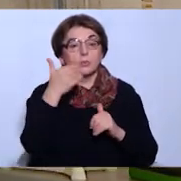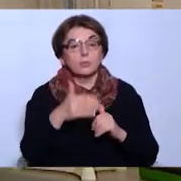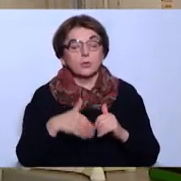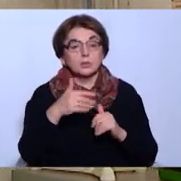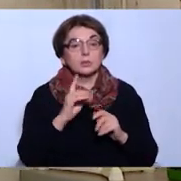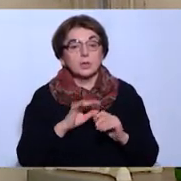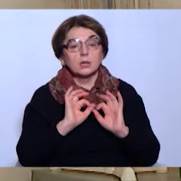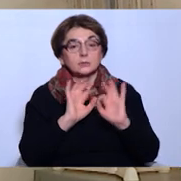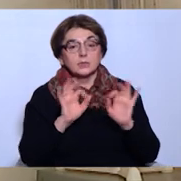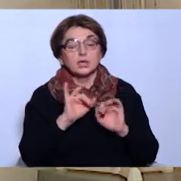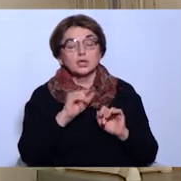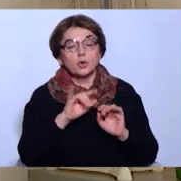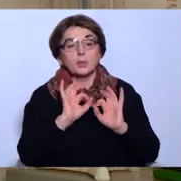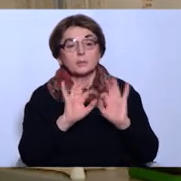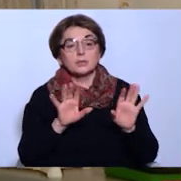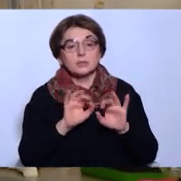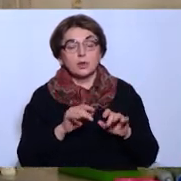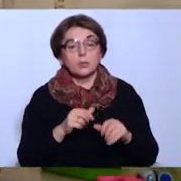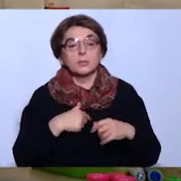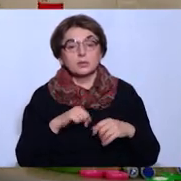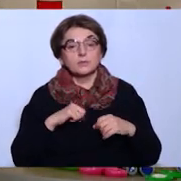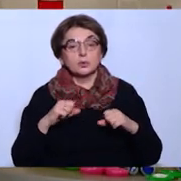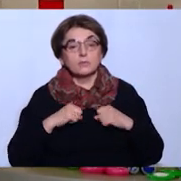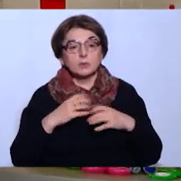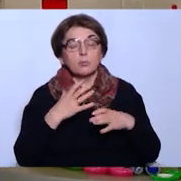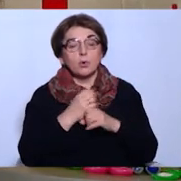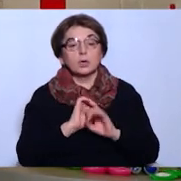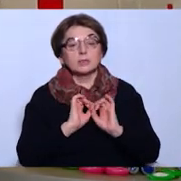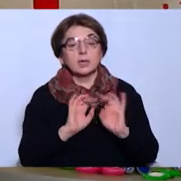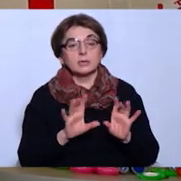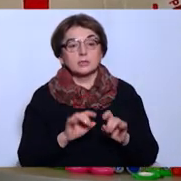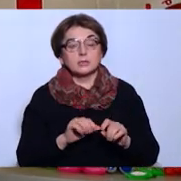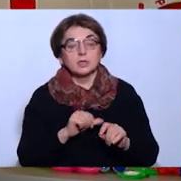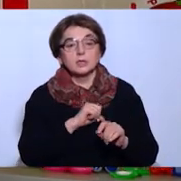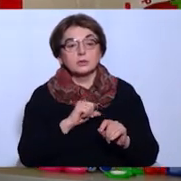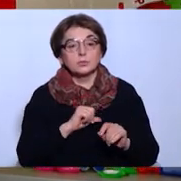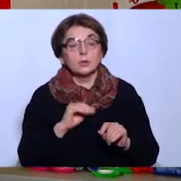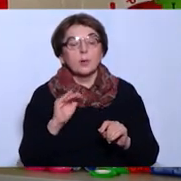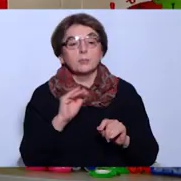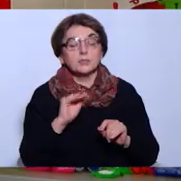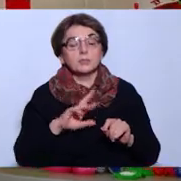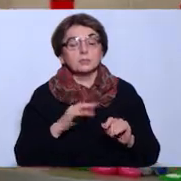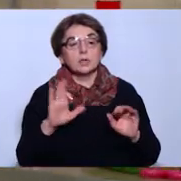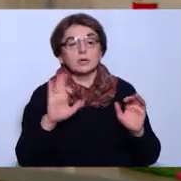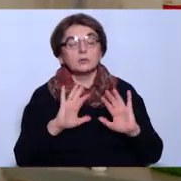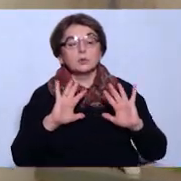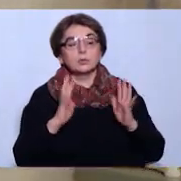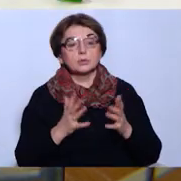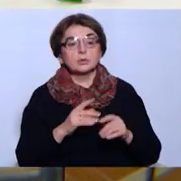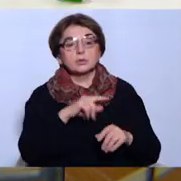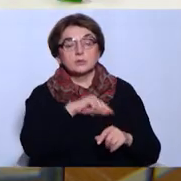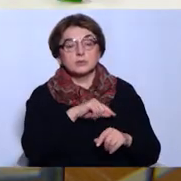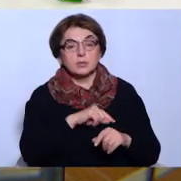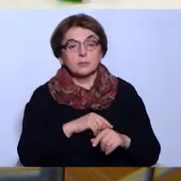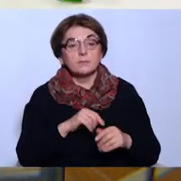მოგვიწევს იზომერებზე საუბარი, ამიტომ ვეცდები ახლა მოკლედ დაგიხსნათ ფიზიკური და ქიმიური თვისებები. ალკანების